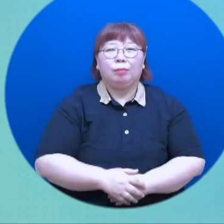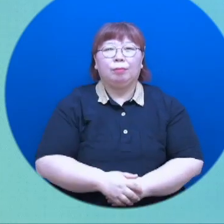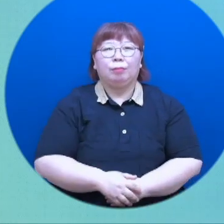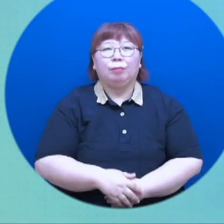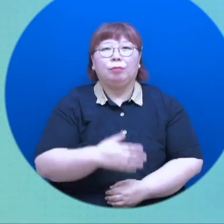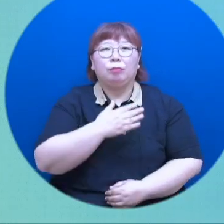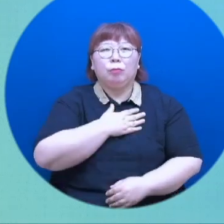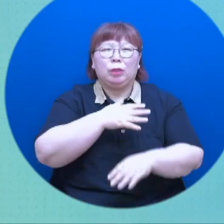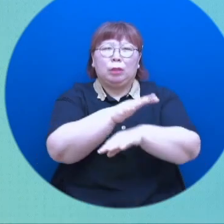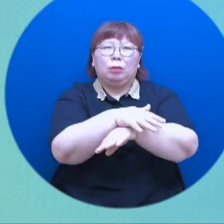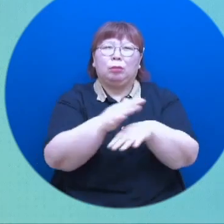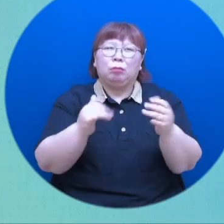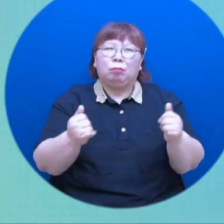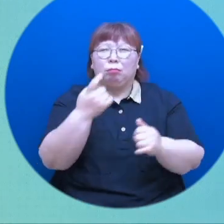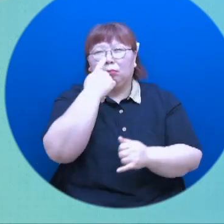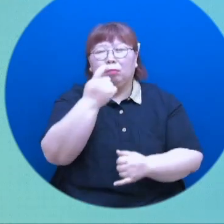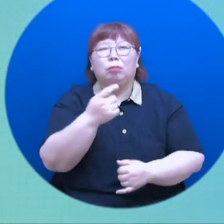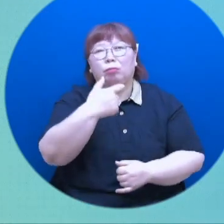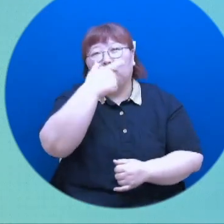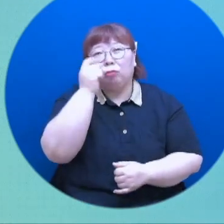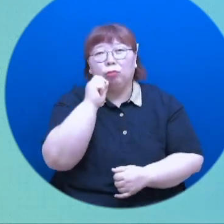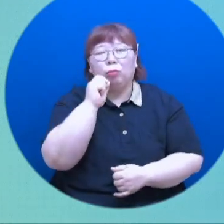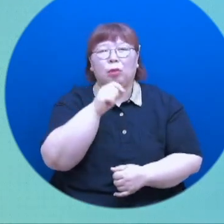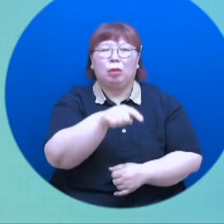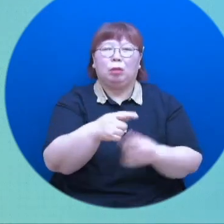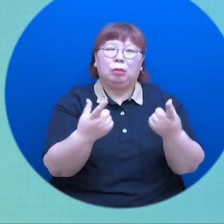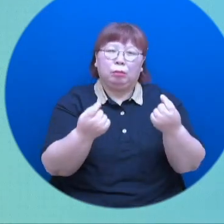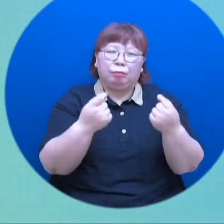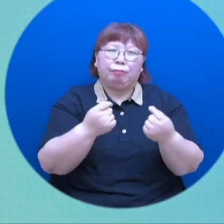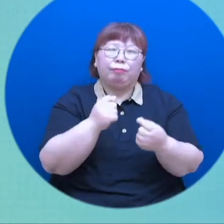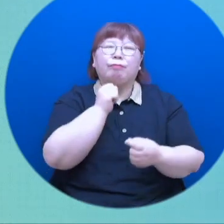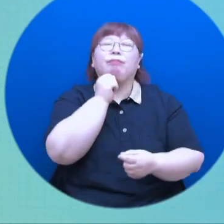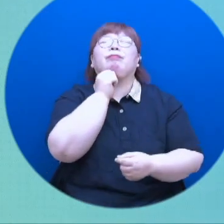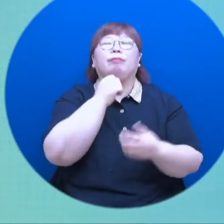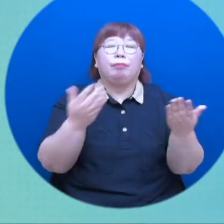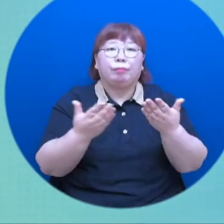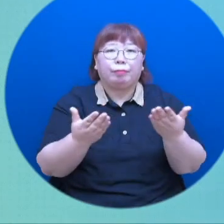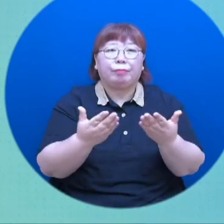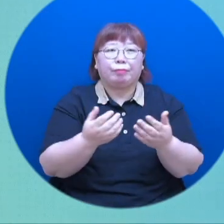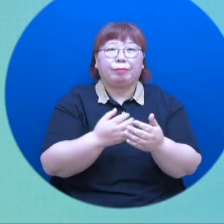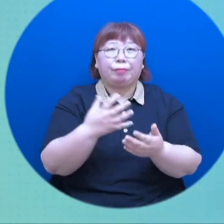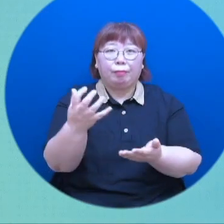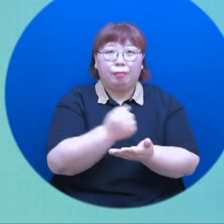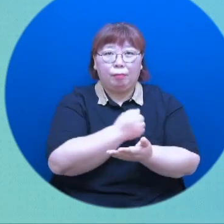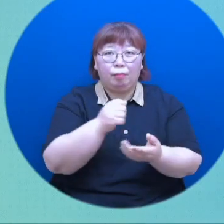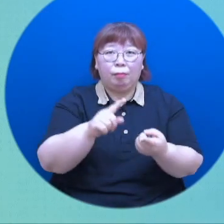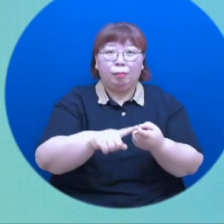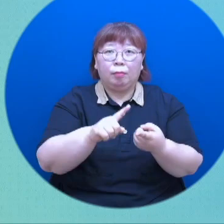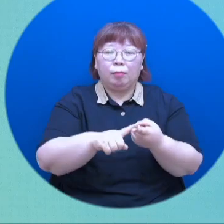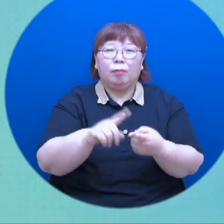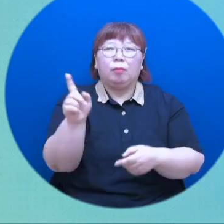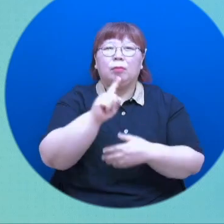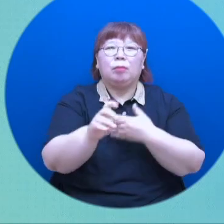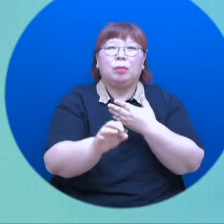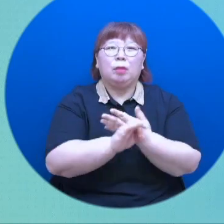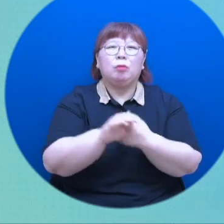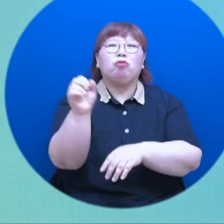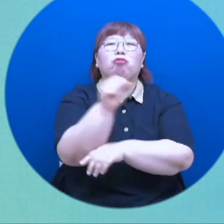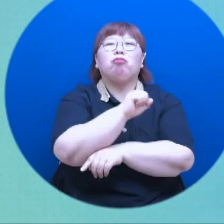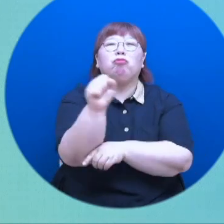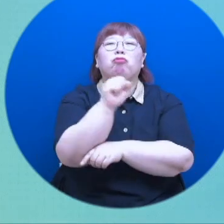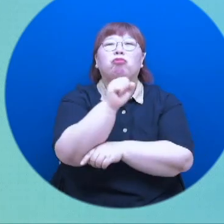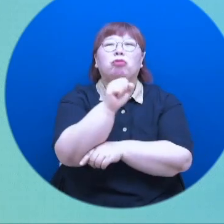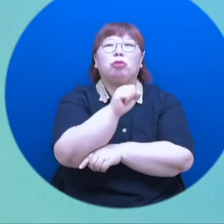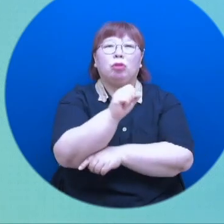좋은 사람 배우지도 못하고 이런 곳에서 사는지 직업을 갖는데 최고는